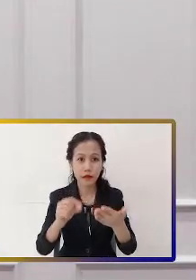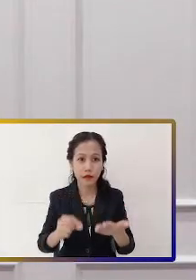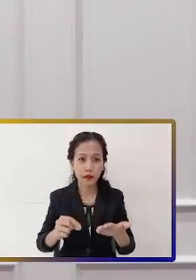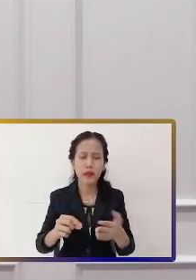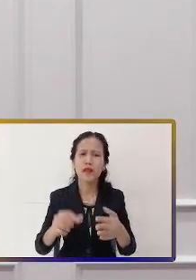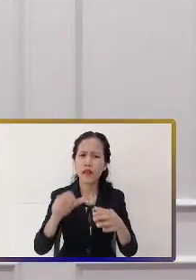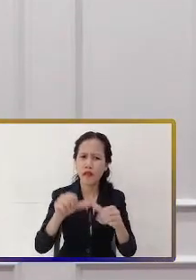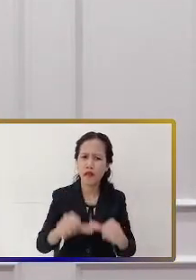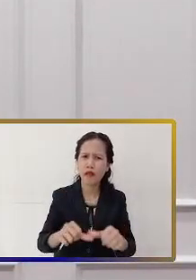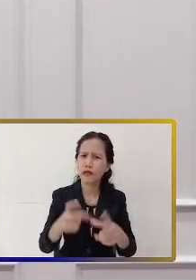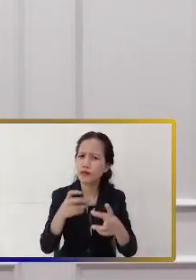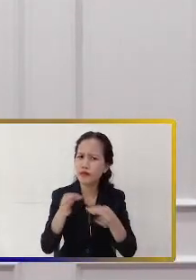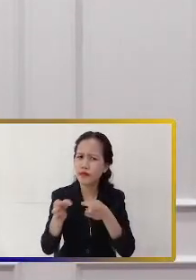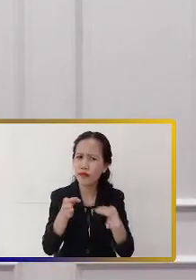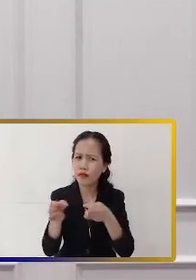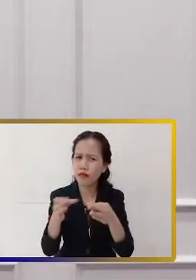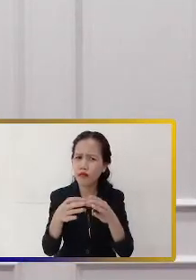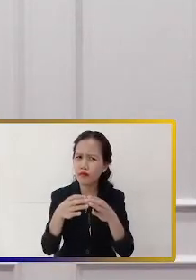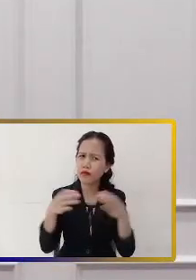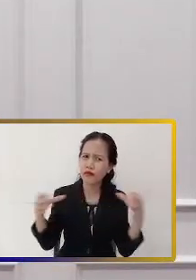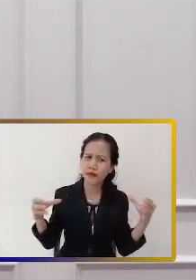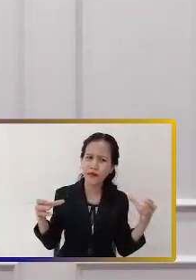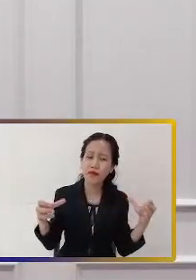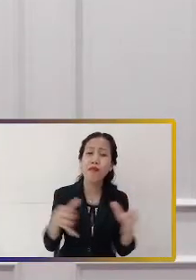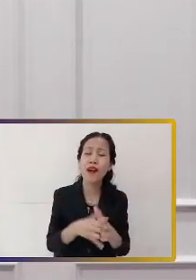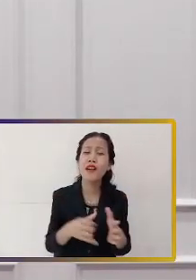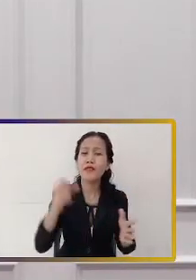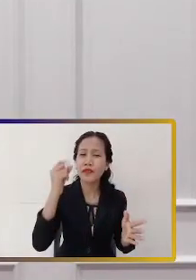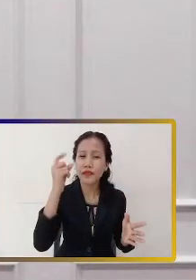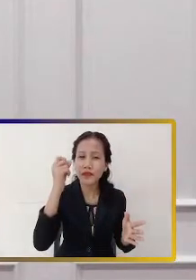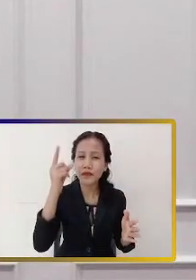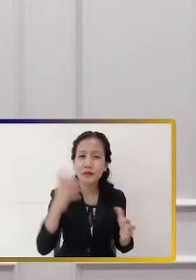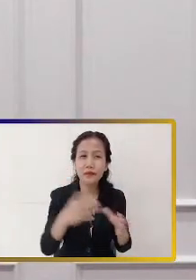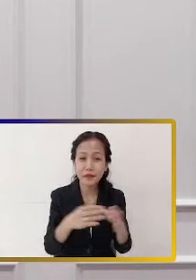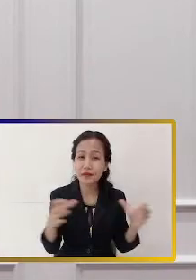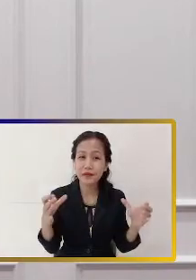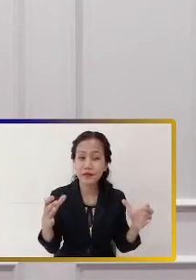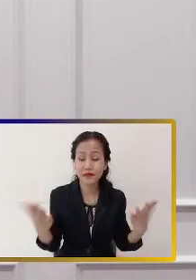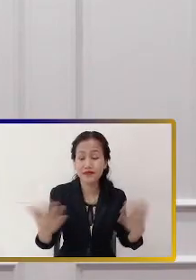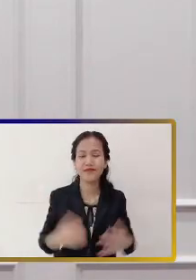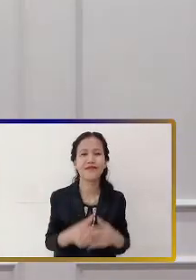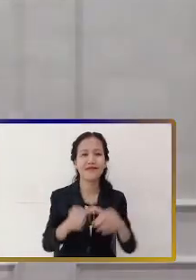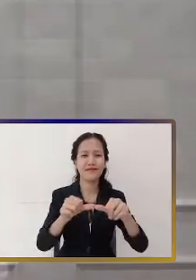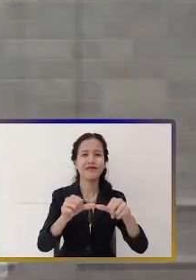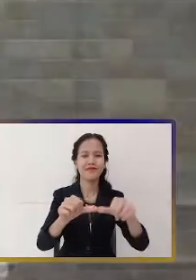yun, mauunawaan mo ng mabuti. Alright? Now, so, let's go back here, mga kapatid.